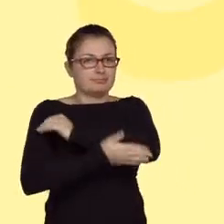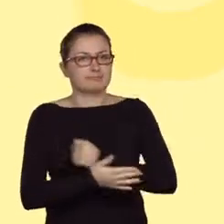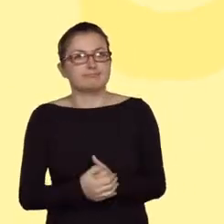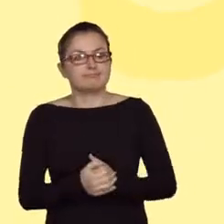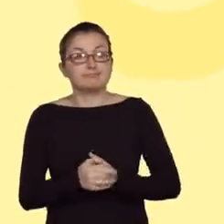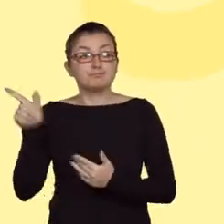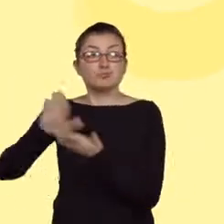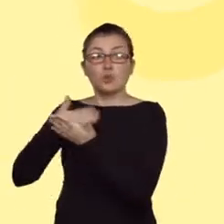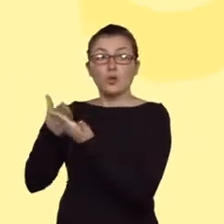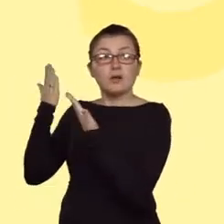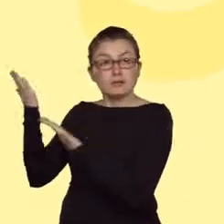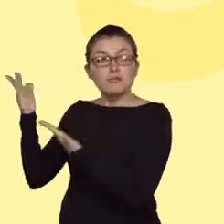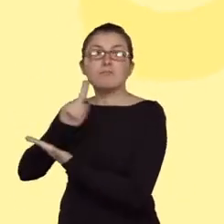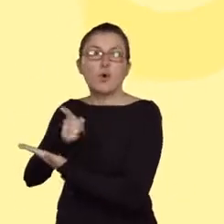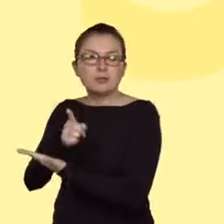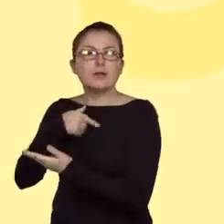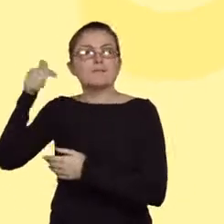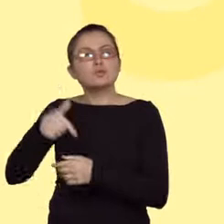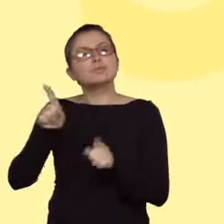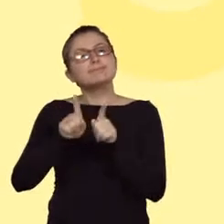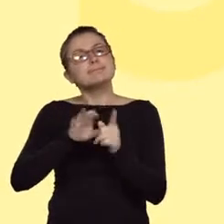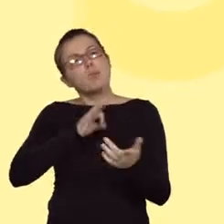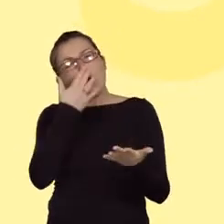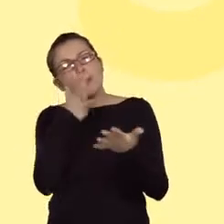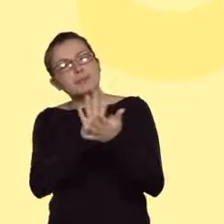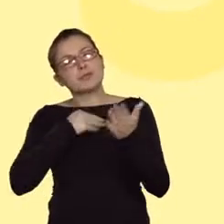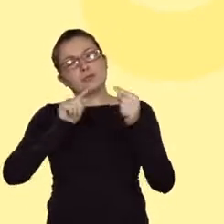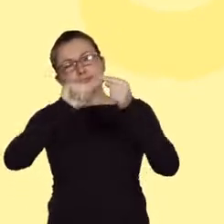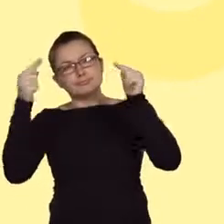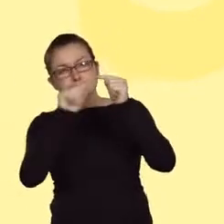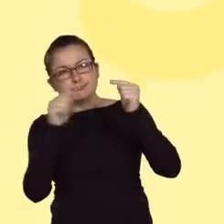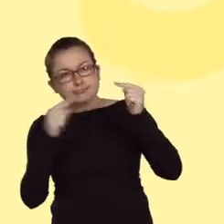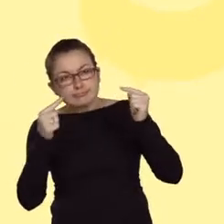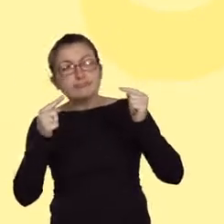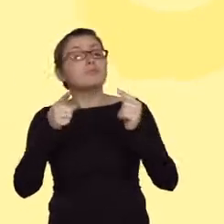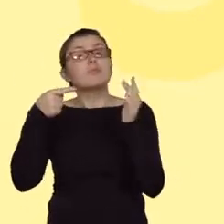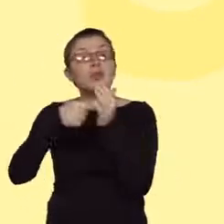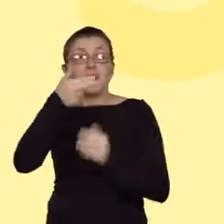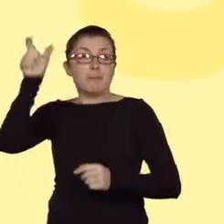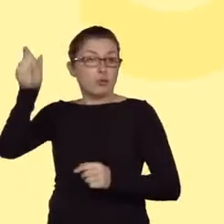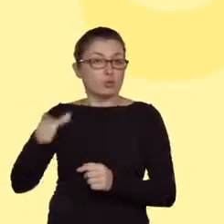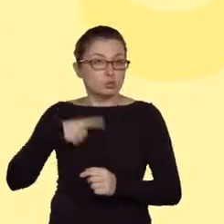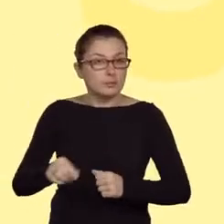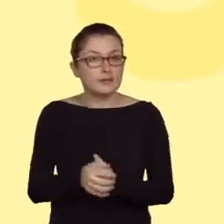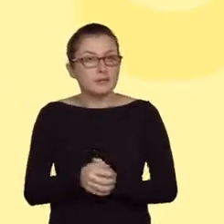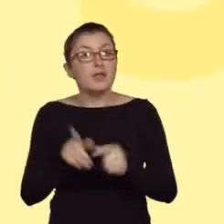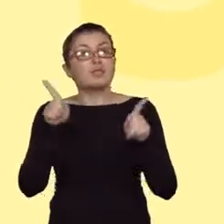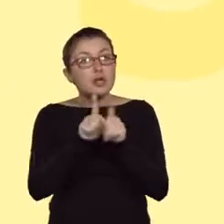tezę odnoszącą się do losu bohatera. Również argument jest tu konkretny, odwołujący się do fabuły powieści.